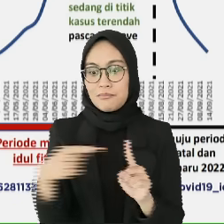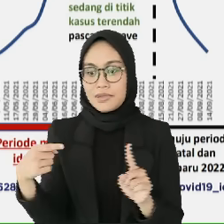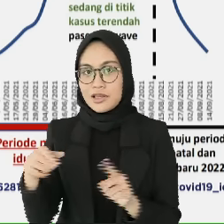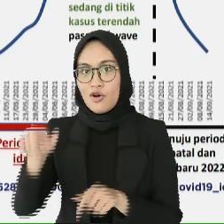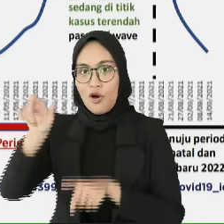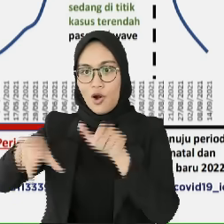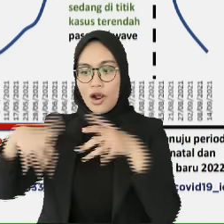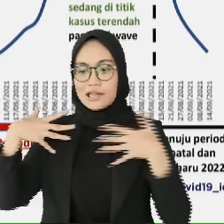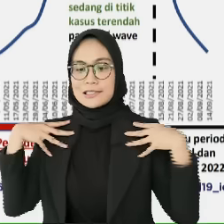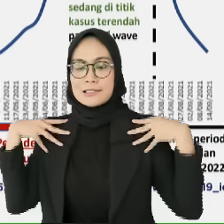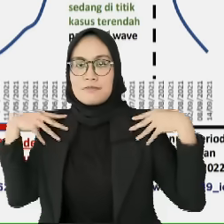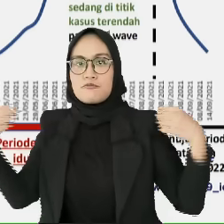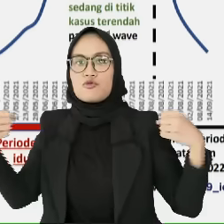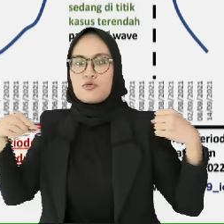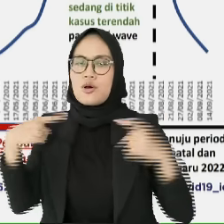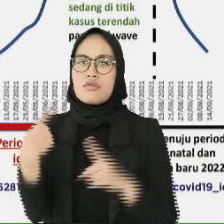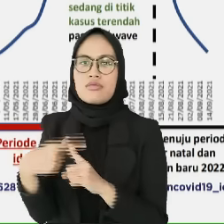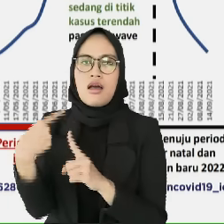bertambah